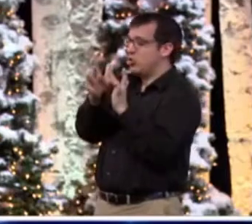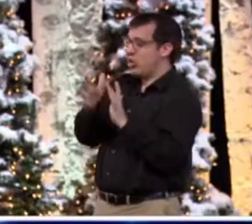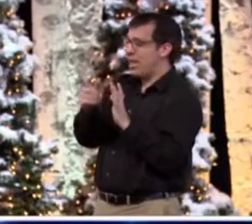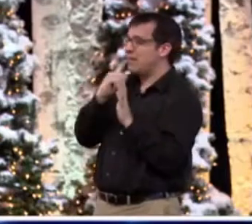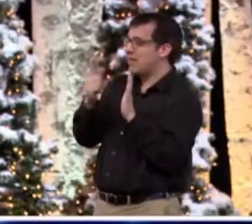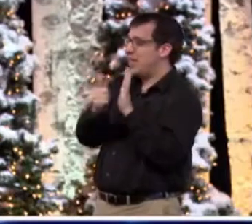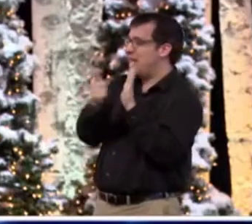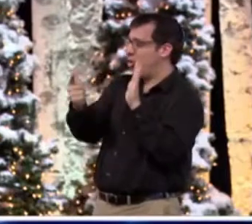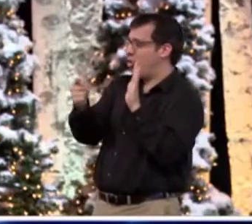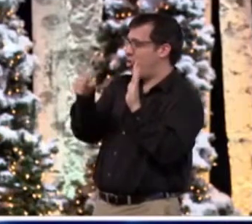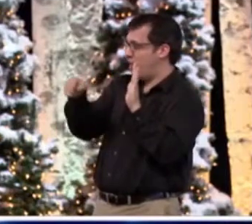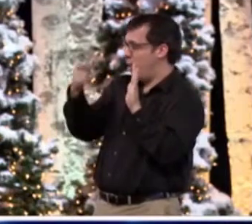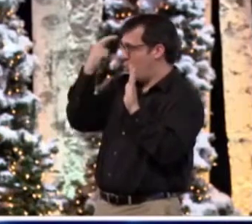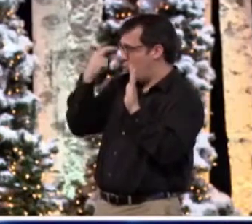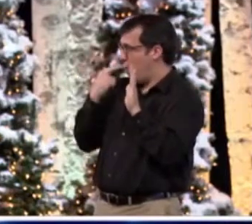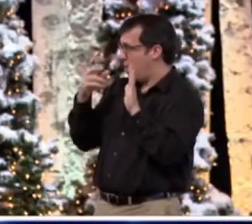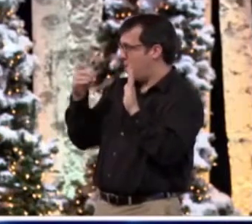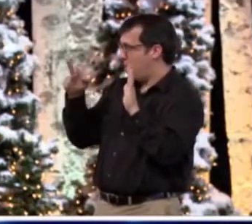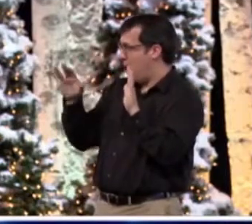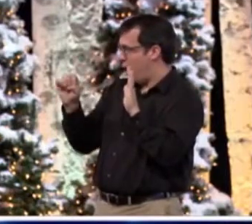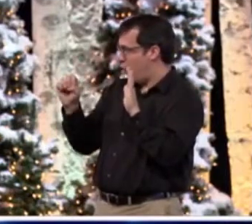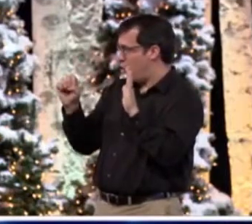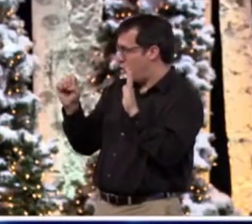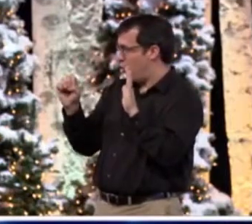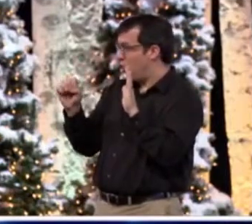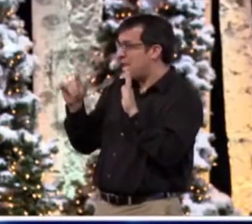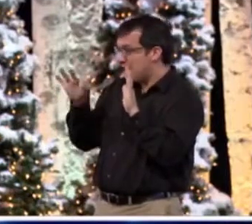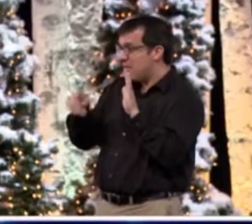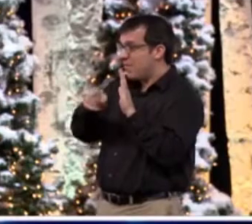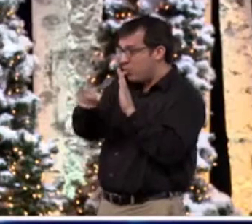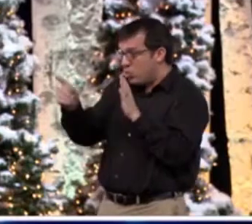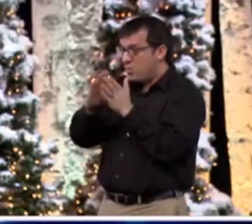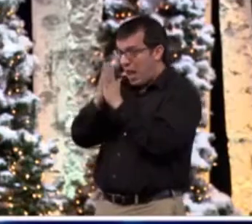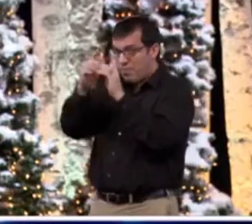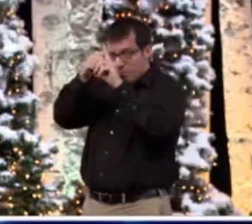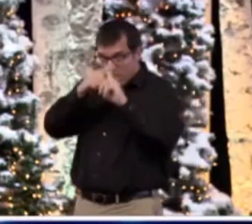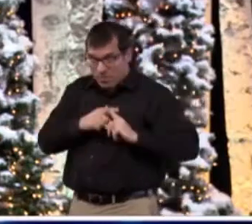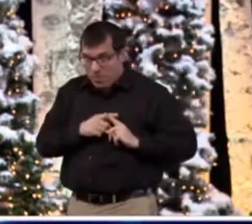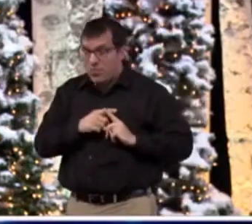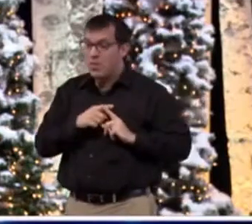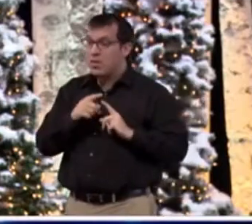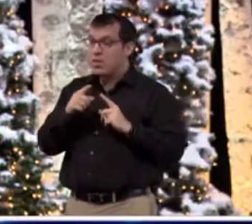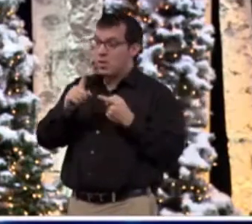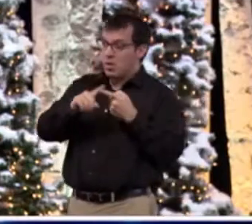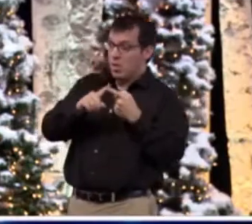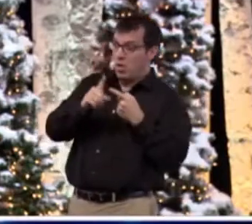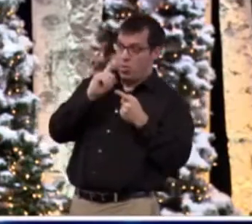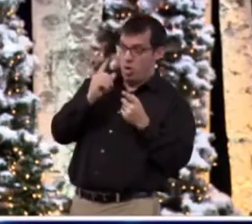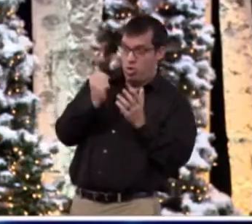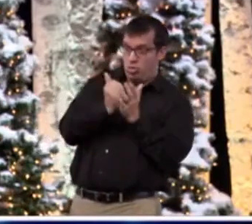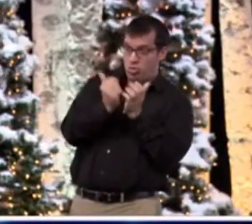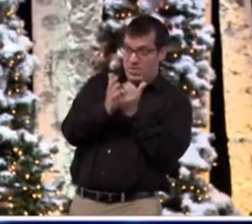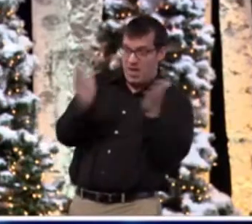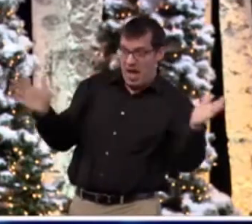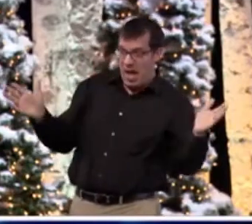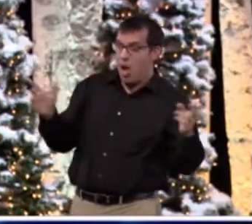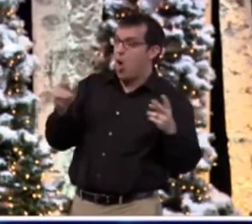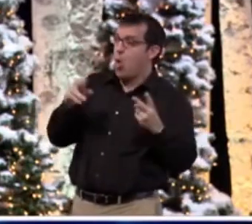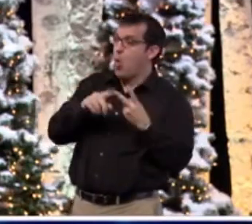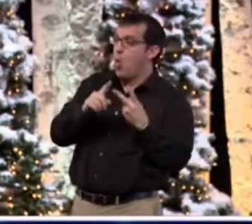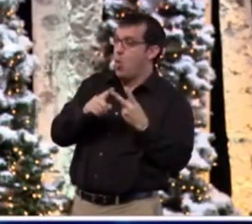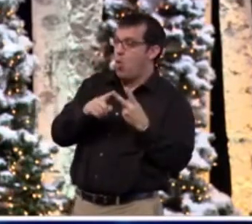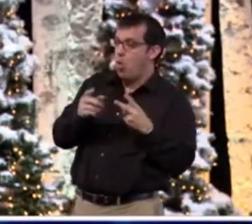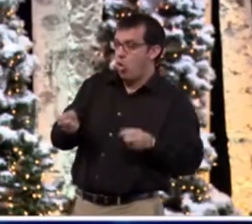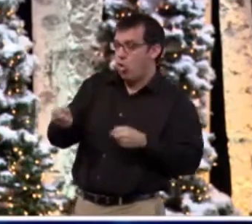कोही क्रिस्टियन बन्ने इच्छा गर्यो भने त्यो भनेको क्रुसमा मर्न तयार हुनु वा कोलिसियममा सिंहहरूको शिकार